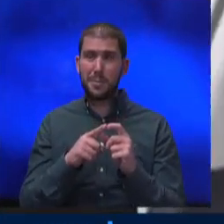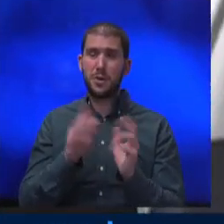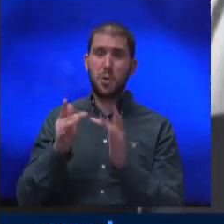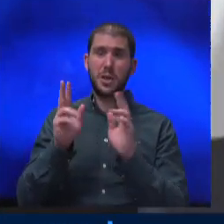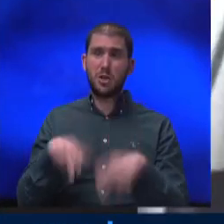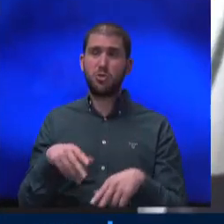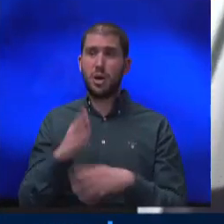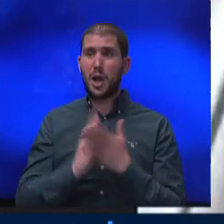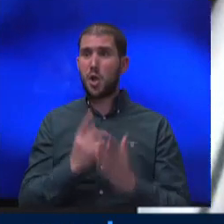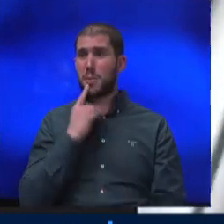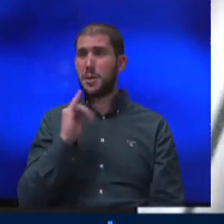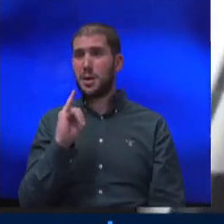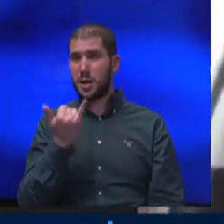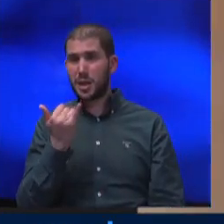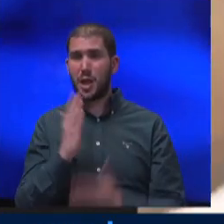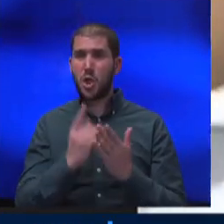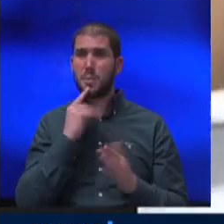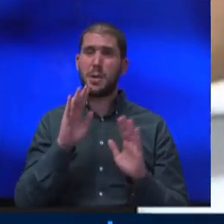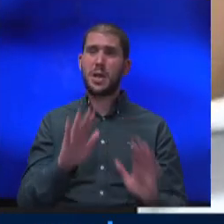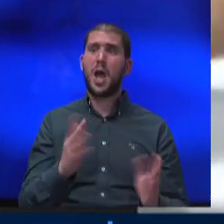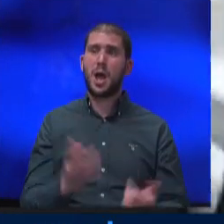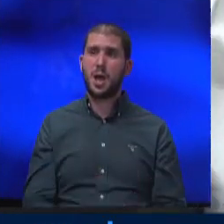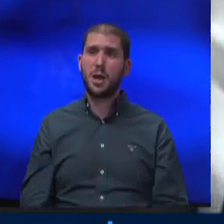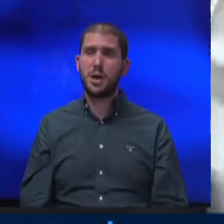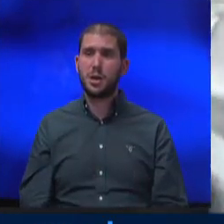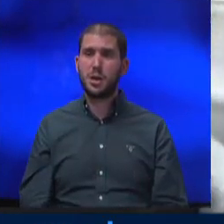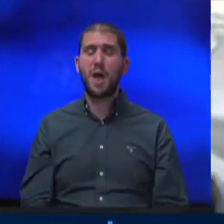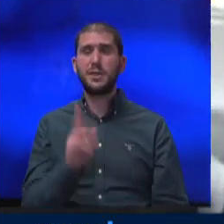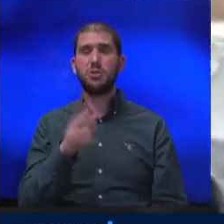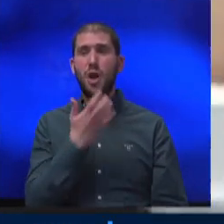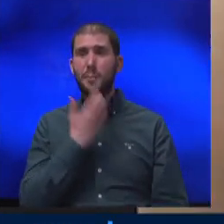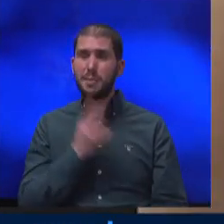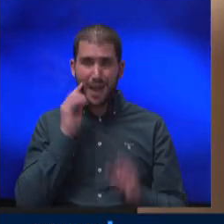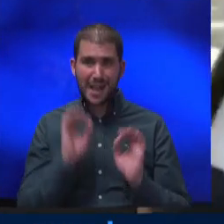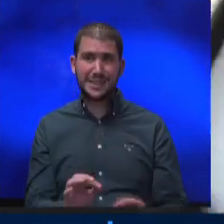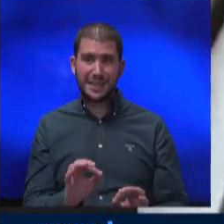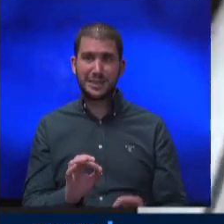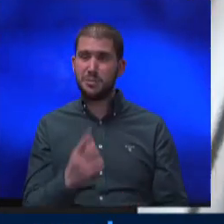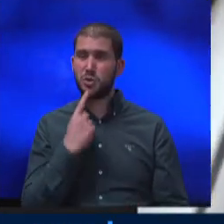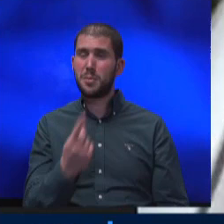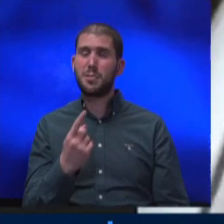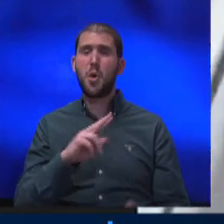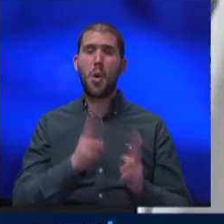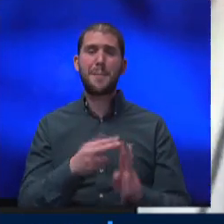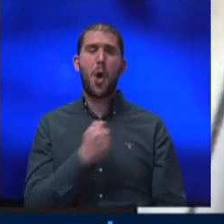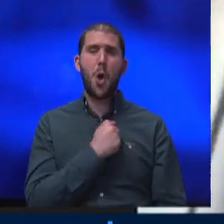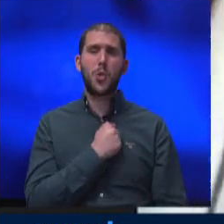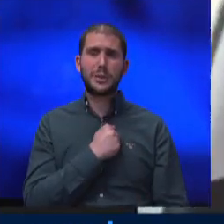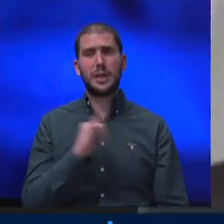מחלוקת. יש עמים ככה ויש עמים ככה. אבל יש רבנים רציניים, זה אומר בעולם האורתודוקסי,